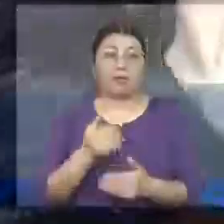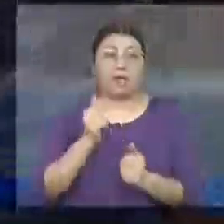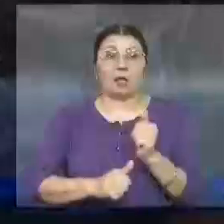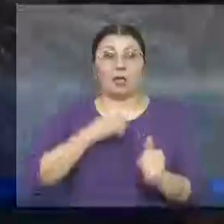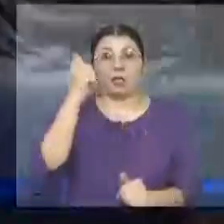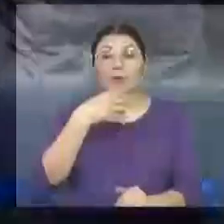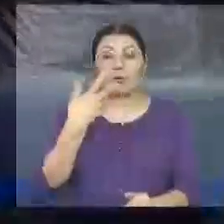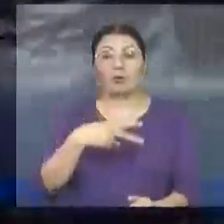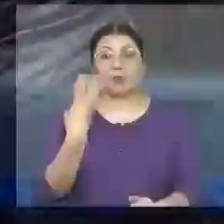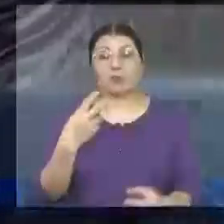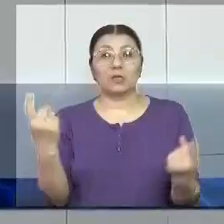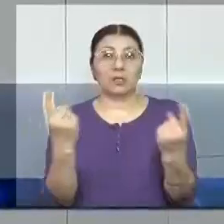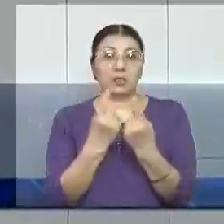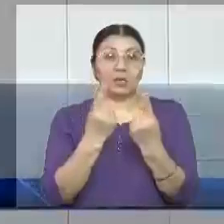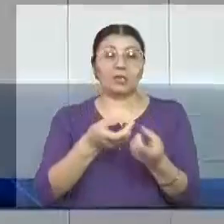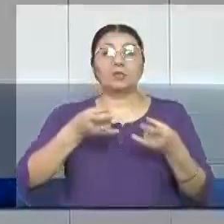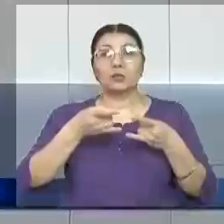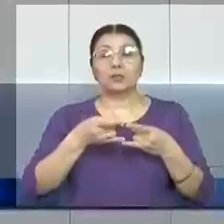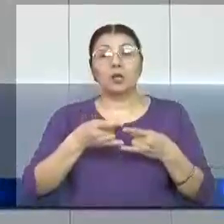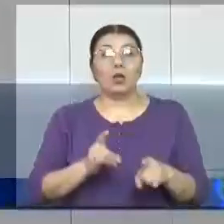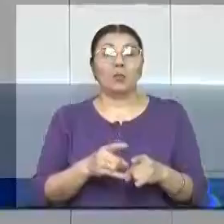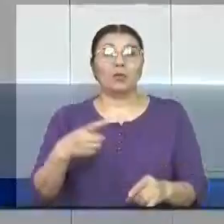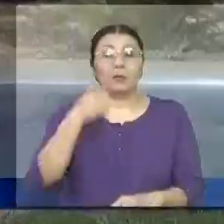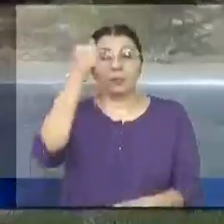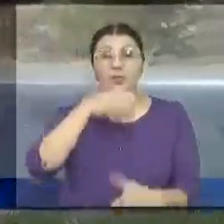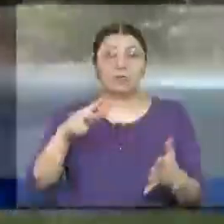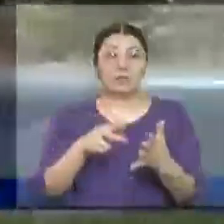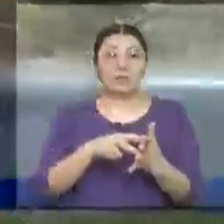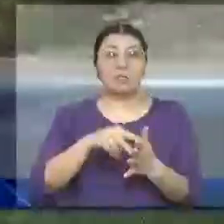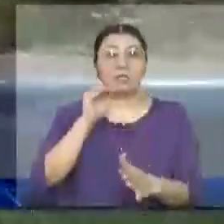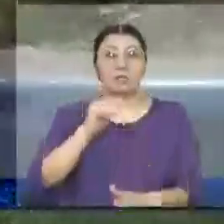егіз дүние есігін ашады. Жалпы орталықта бір жылда 8000